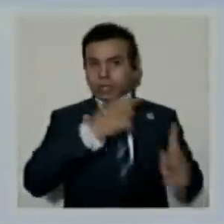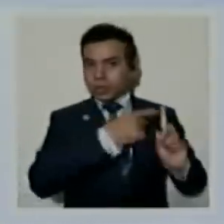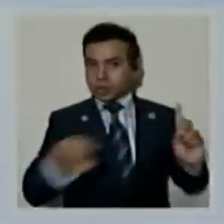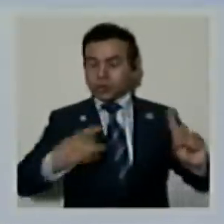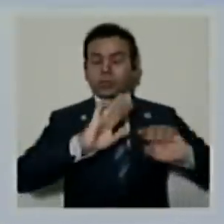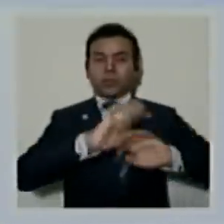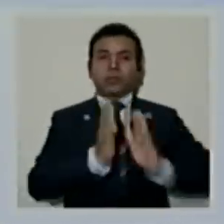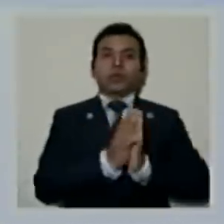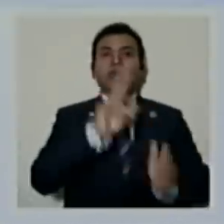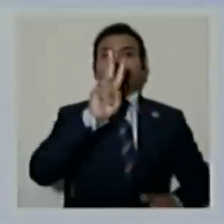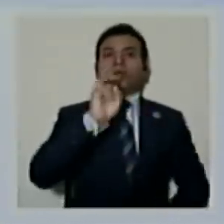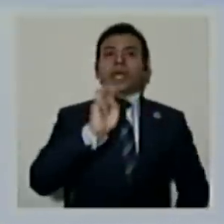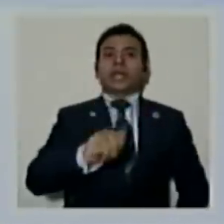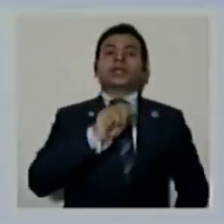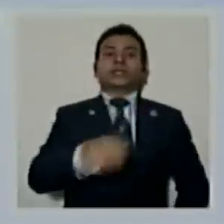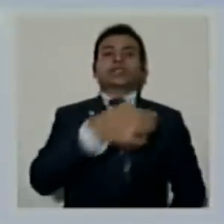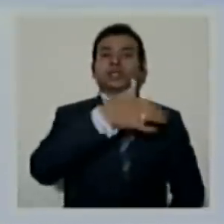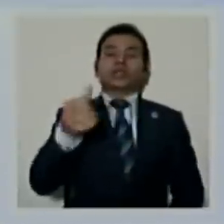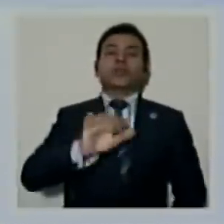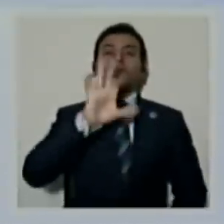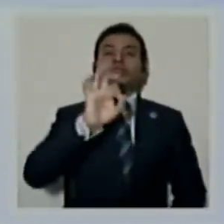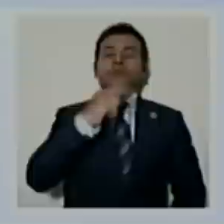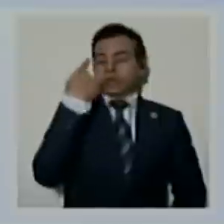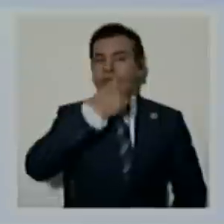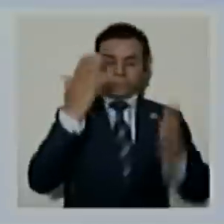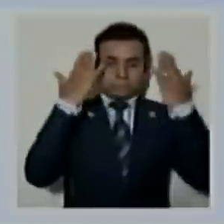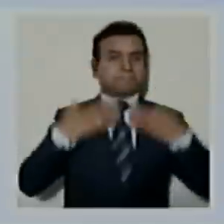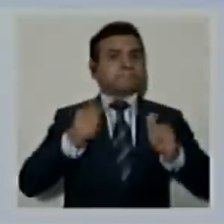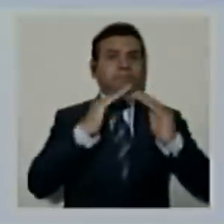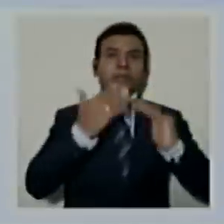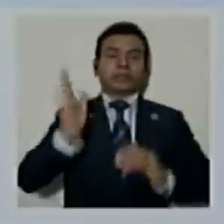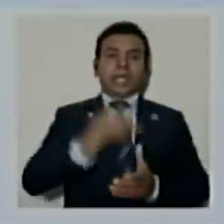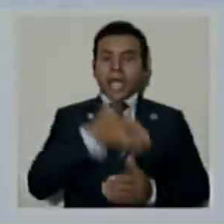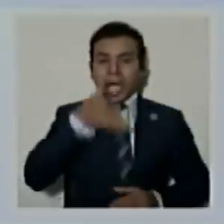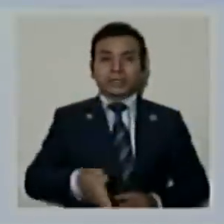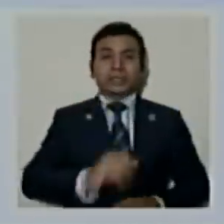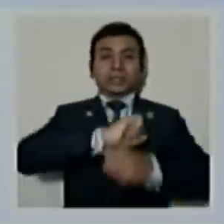হয়েছেন 236 জন এবং এ পর্যন্ত সুস্থ হয়েছেন 2650 জন।